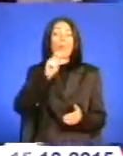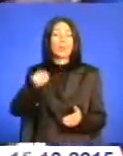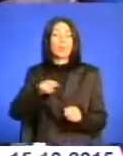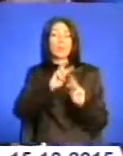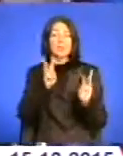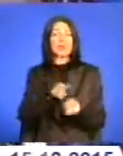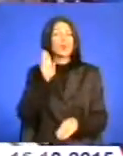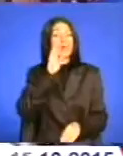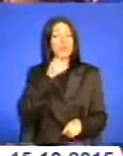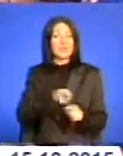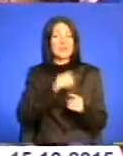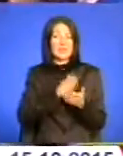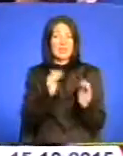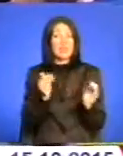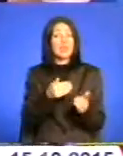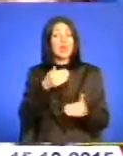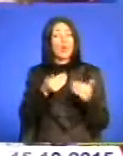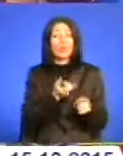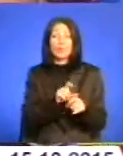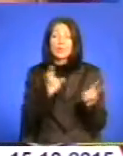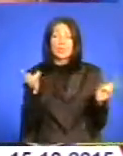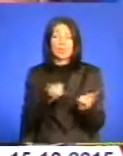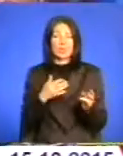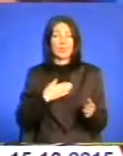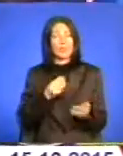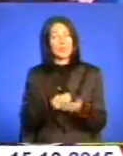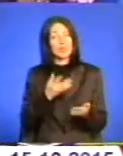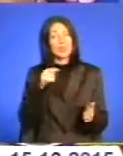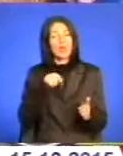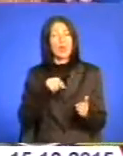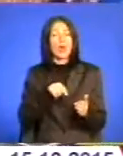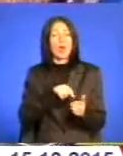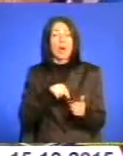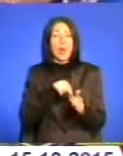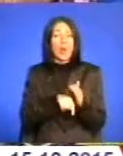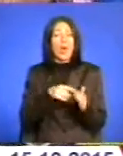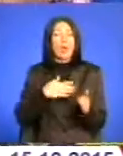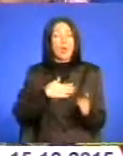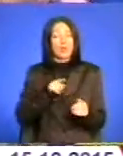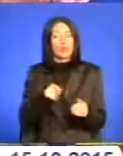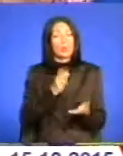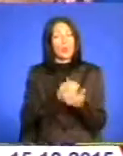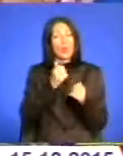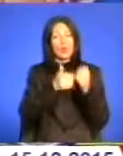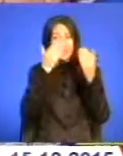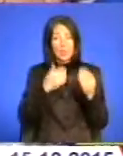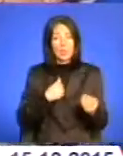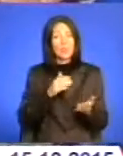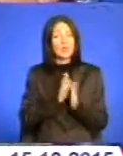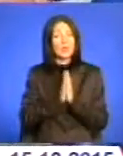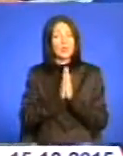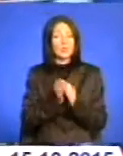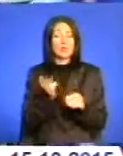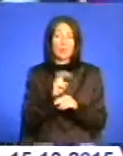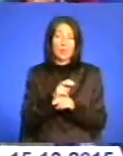малий крок, але він дуже необхідний, і ми його оцінюємо глибоко і постійно, тому що ми тут є кожен день, ми молимося, ми ходимо,